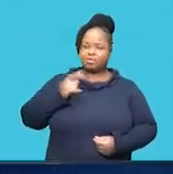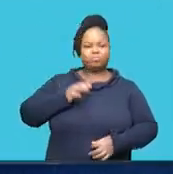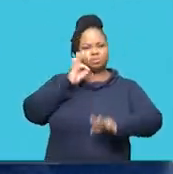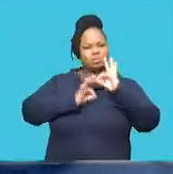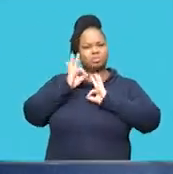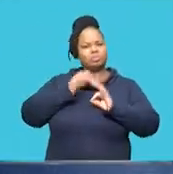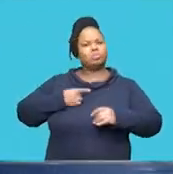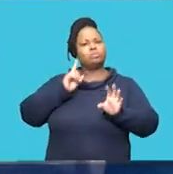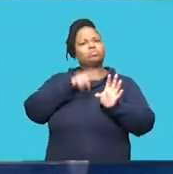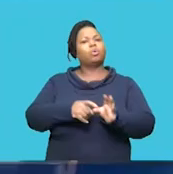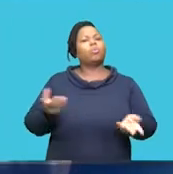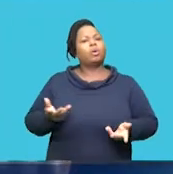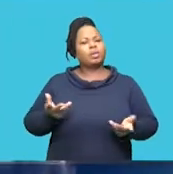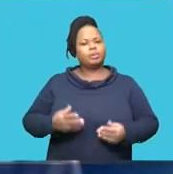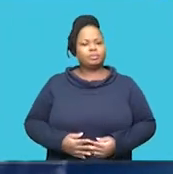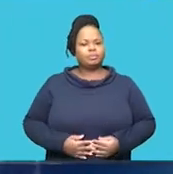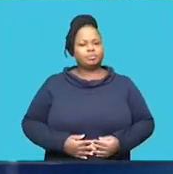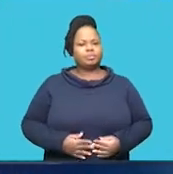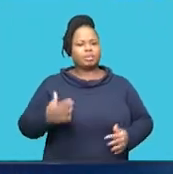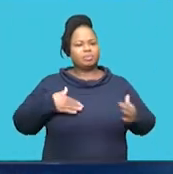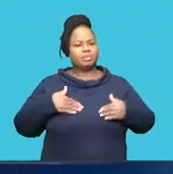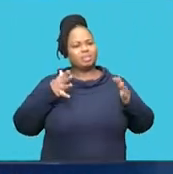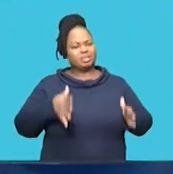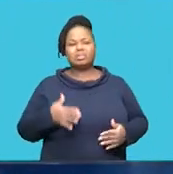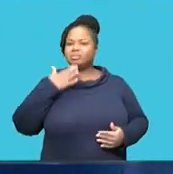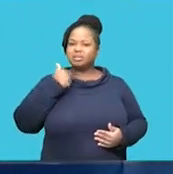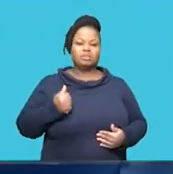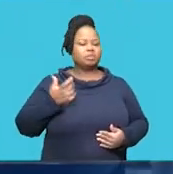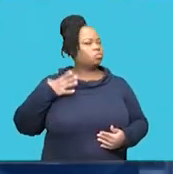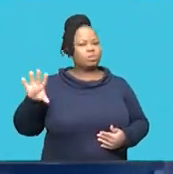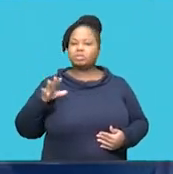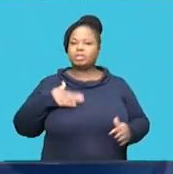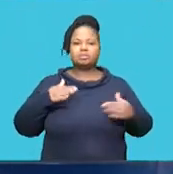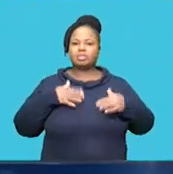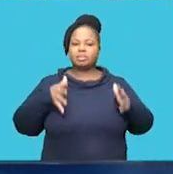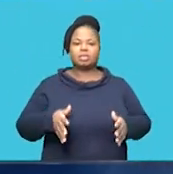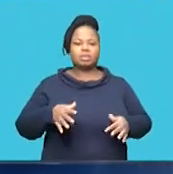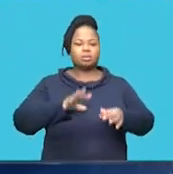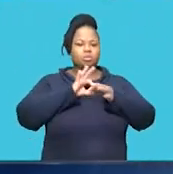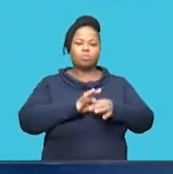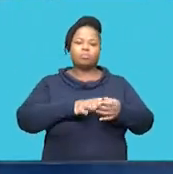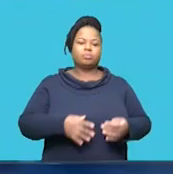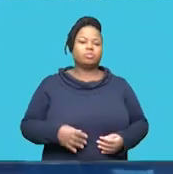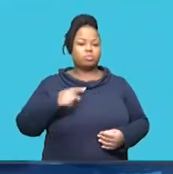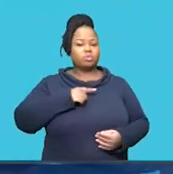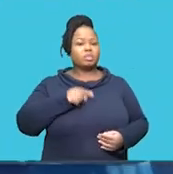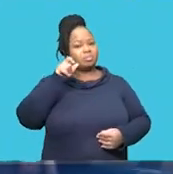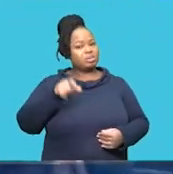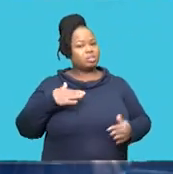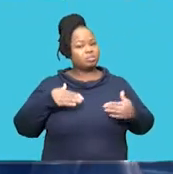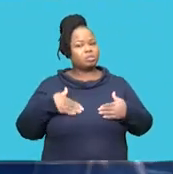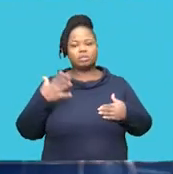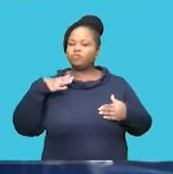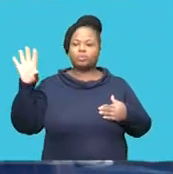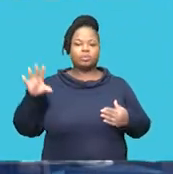thina sibhilonga kuphi. Ngicela nje u-administrator nje asisamfuni nje u-administrator la ehome. Umuntu oku-administrator